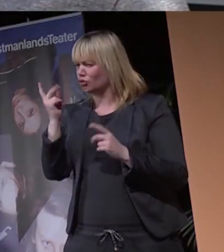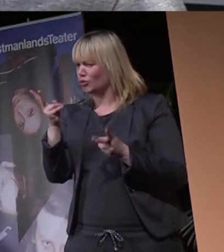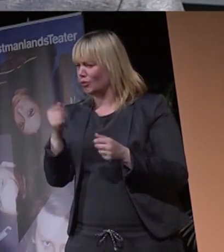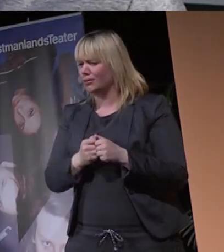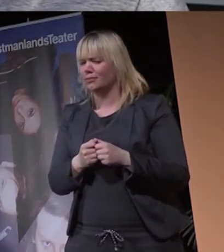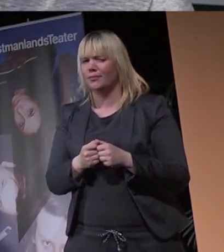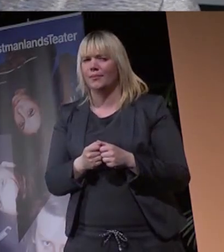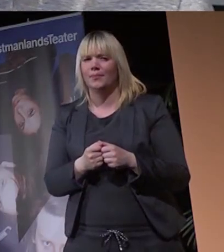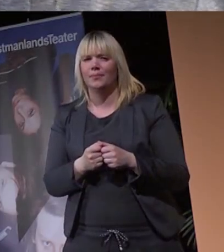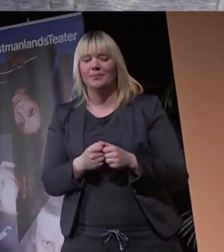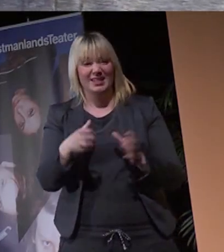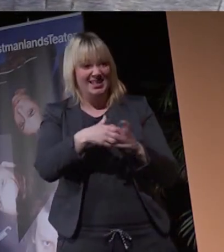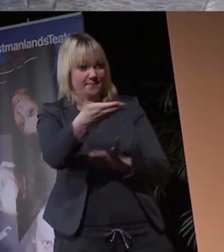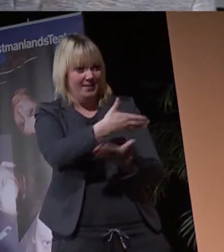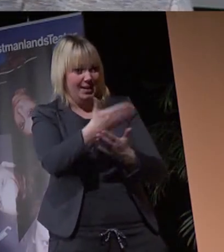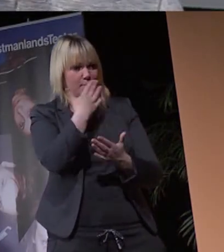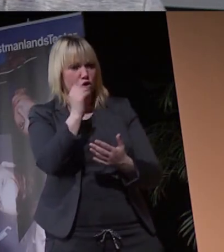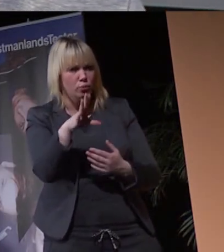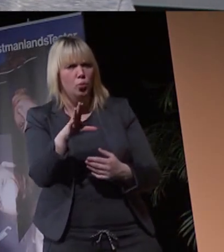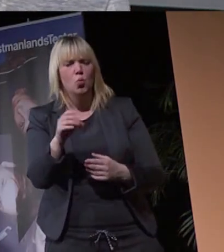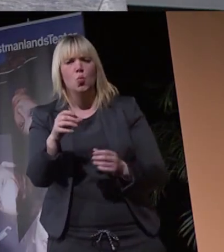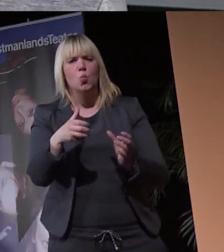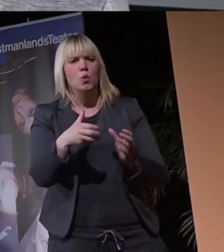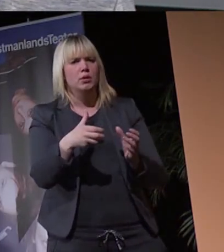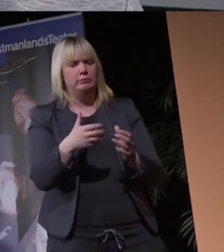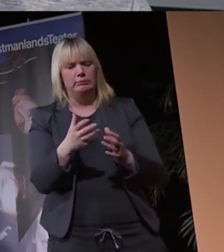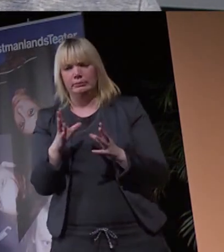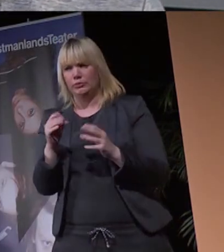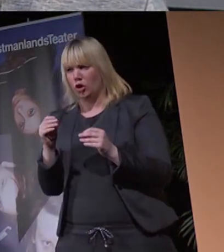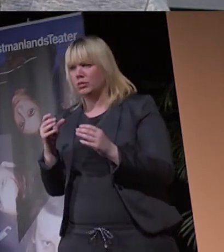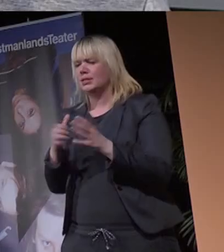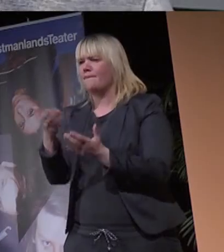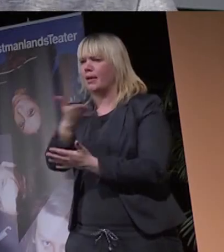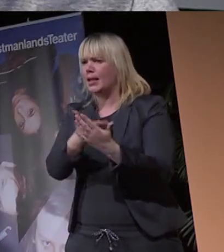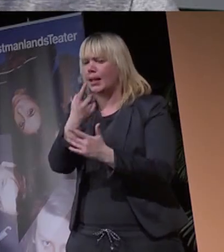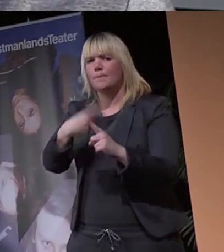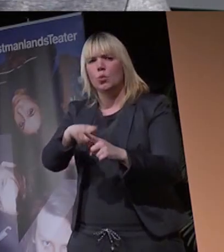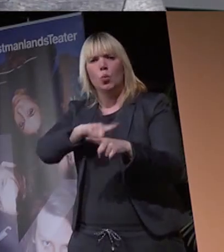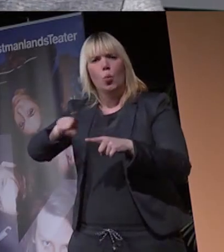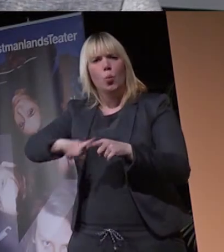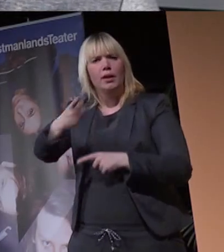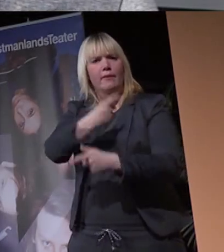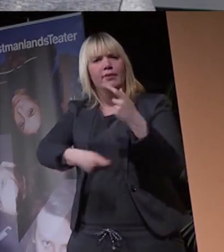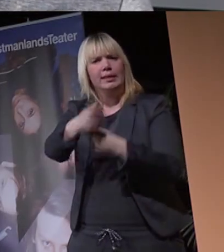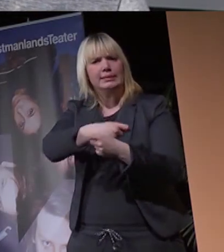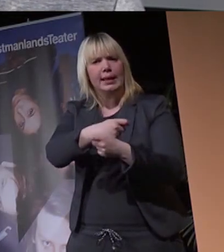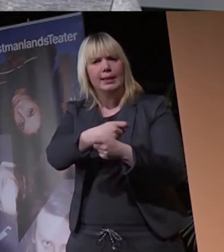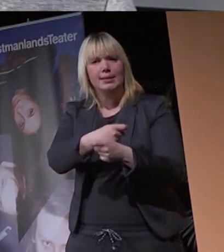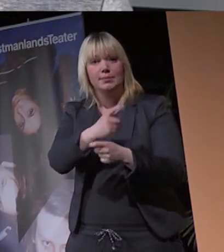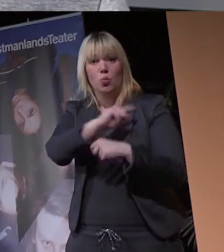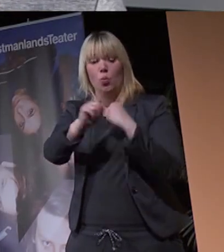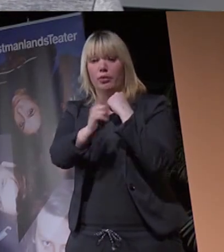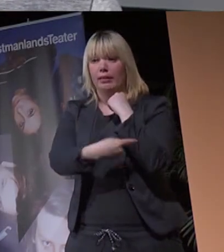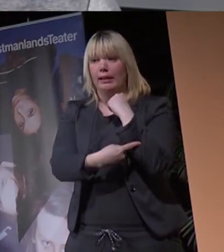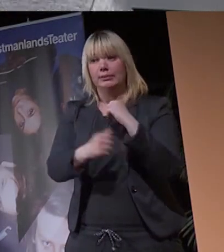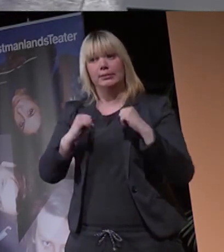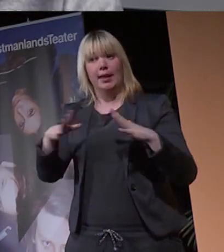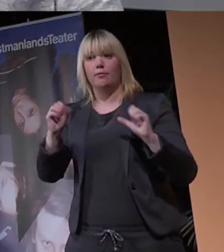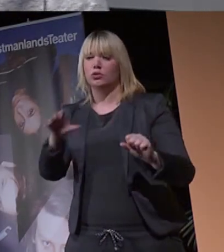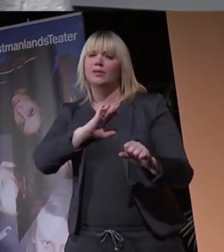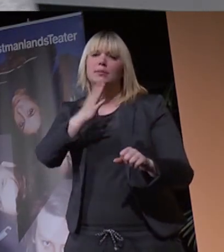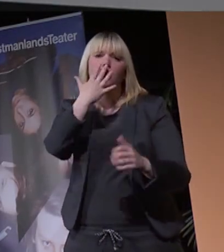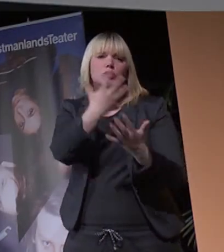Nej. Du sa ett annat pris på slutet. Ja. Aha. Ökar anslag till institutionerna och det